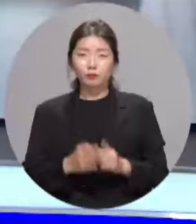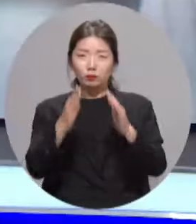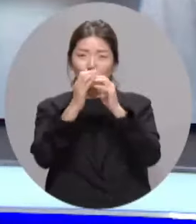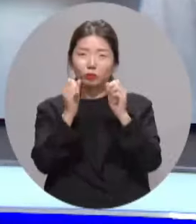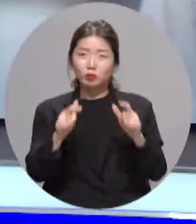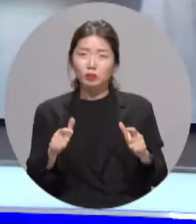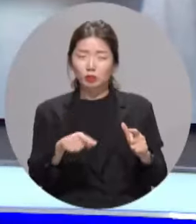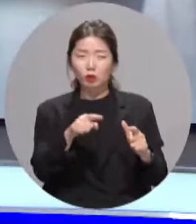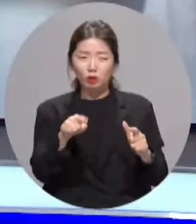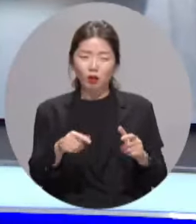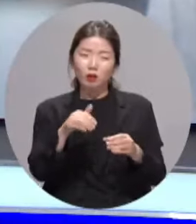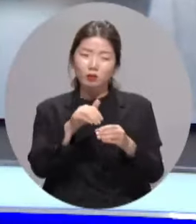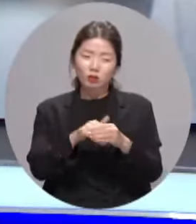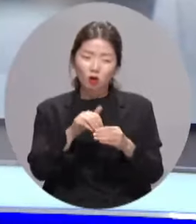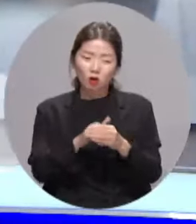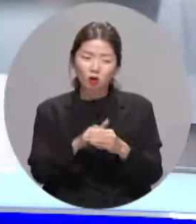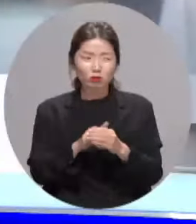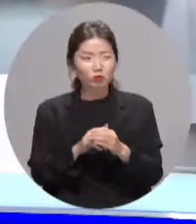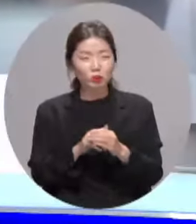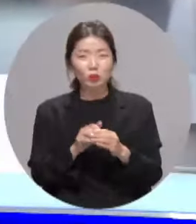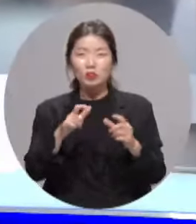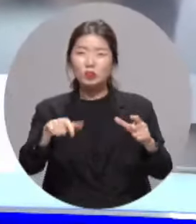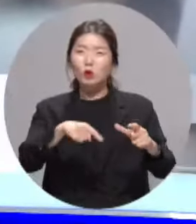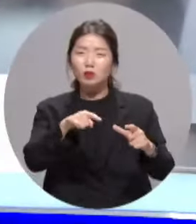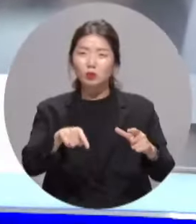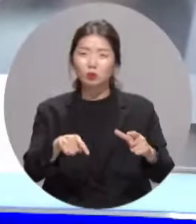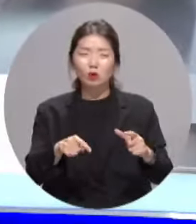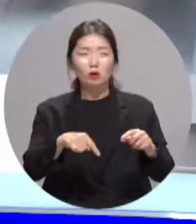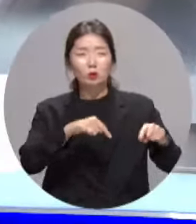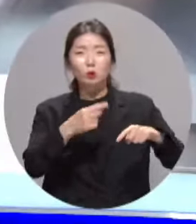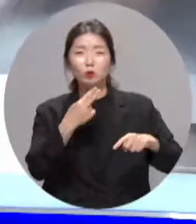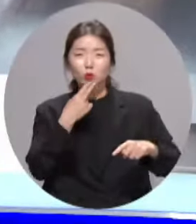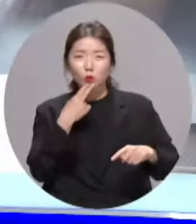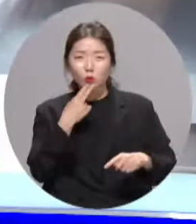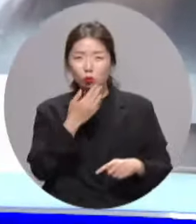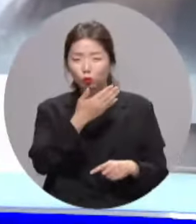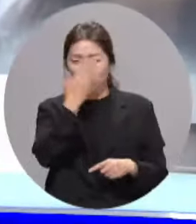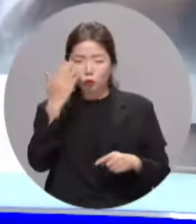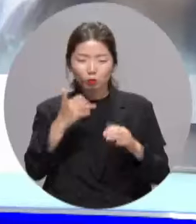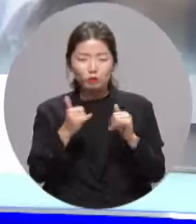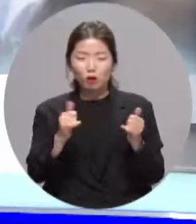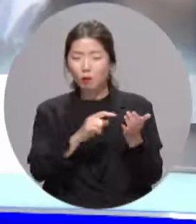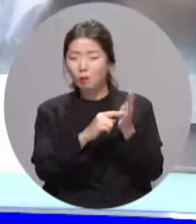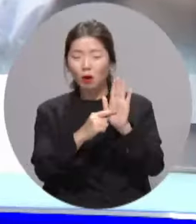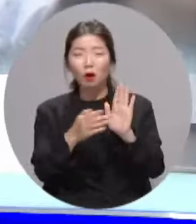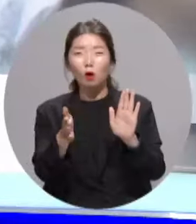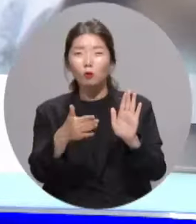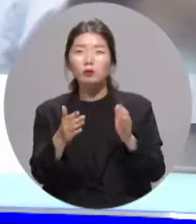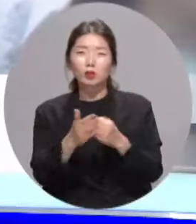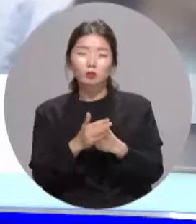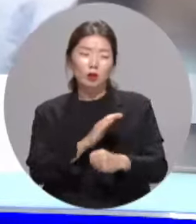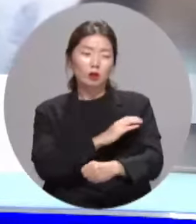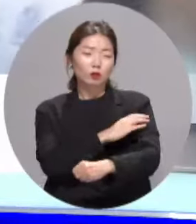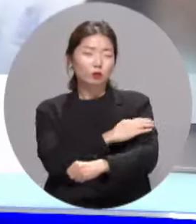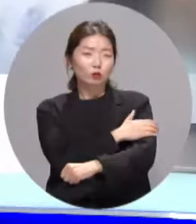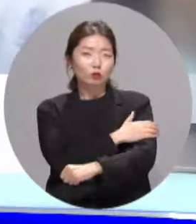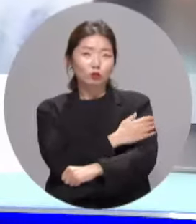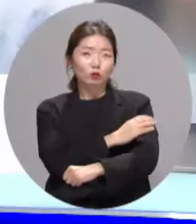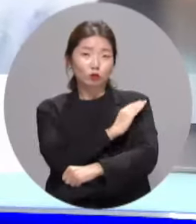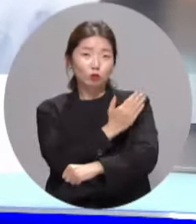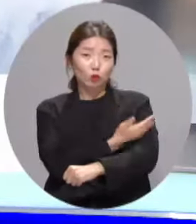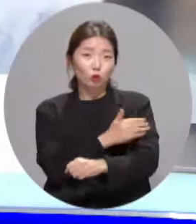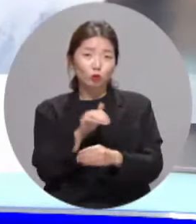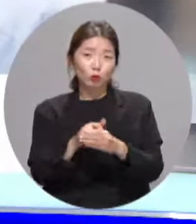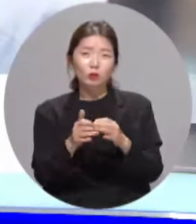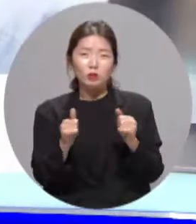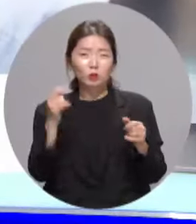전북의 22대 총선, 뜨거운 열기와 달리 정책이 실종되고 참신한 인물 경쟁도 없어서 유권자의 무관심도 적지